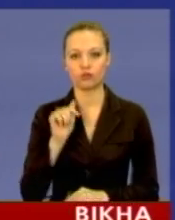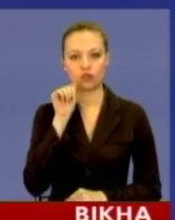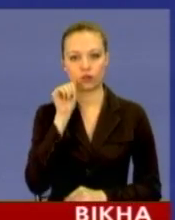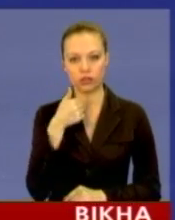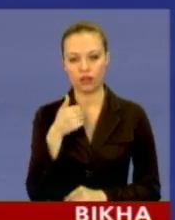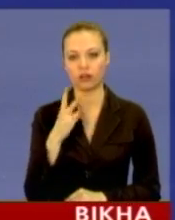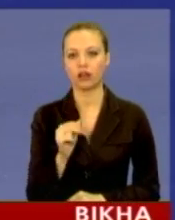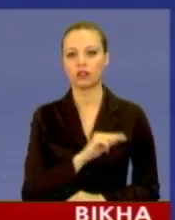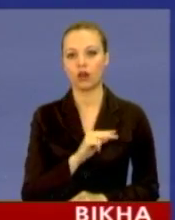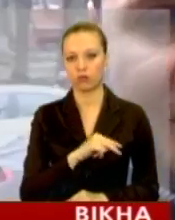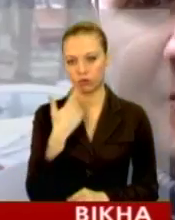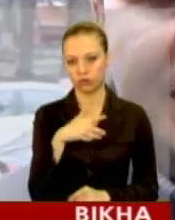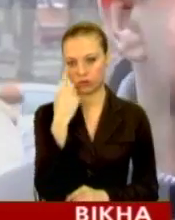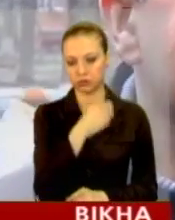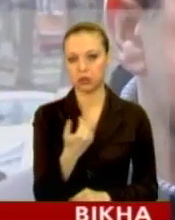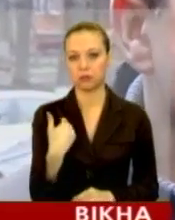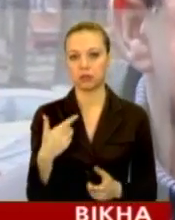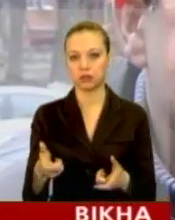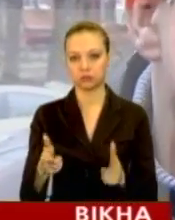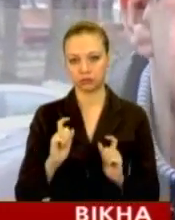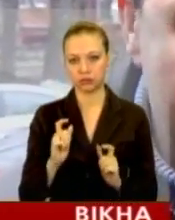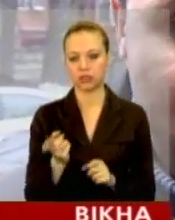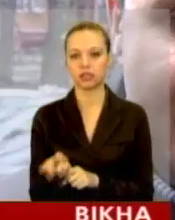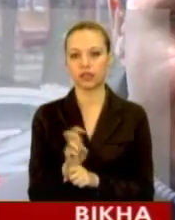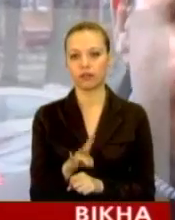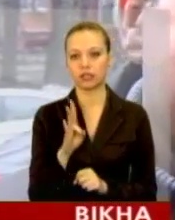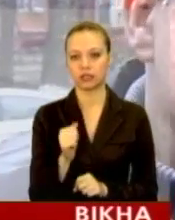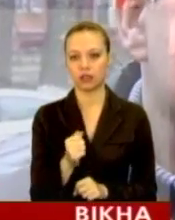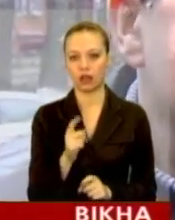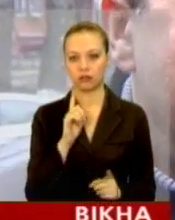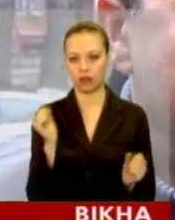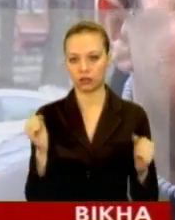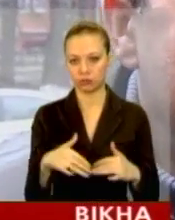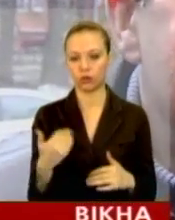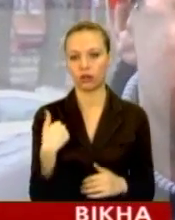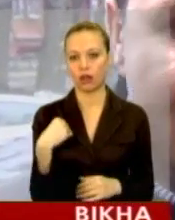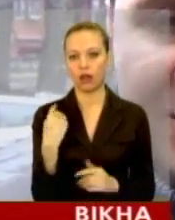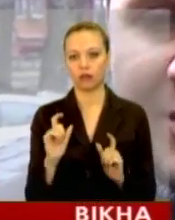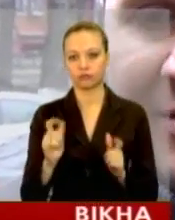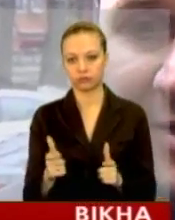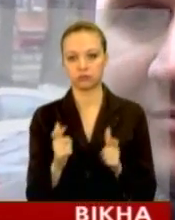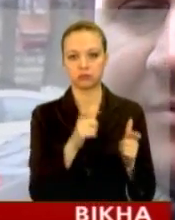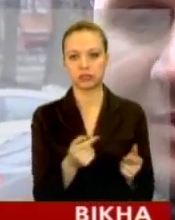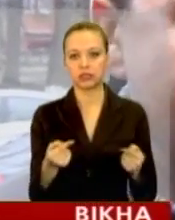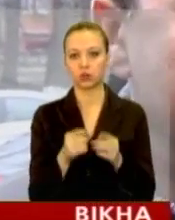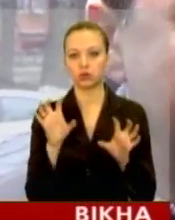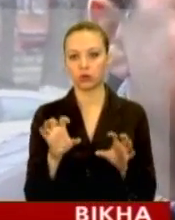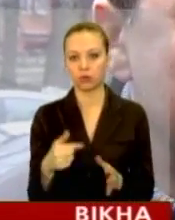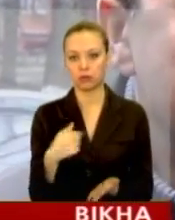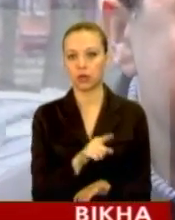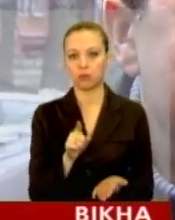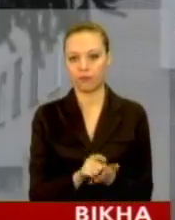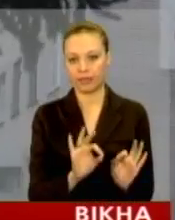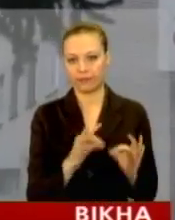завтра, на роботі попередив. Мені видали повістку з'явитися на збори. Я дам повістку. Згідно законодавства, мене